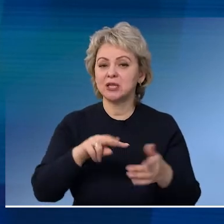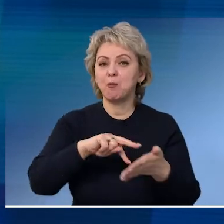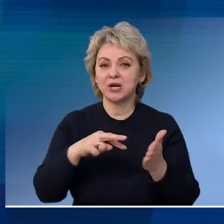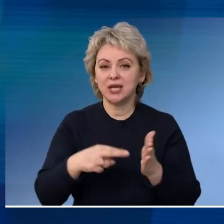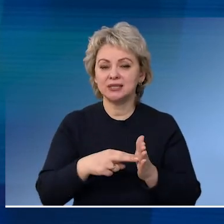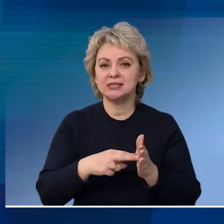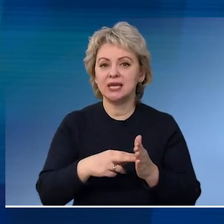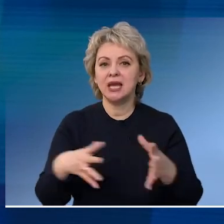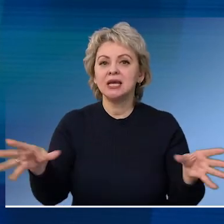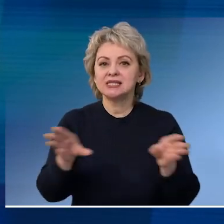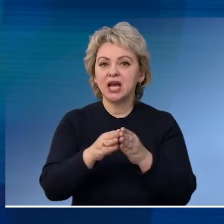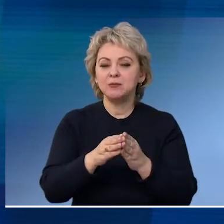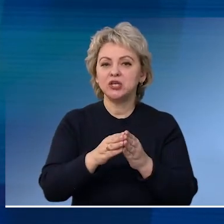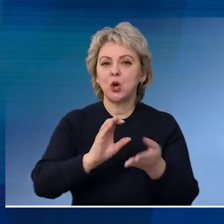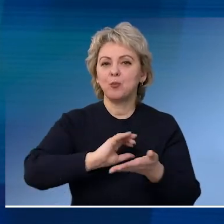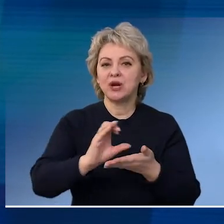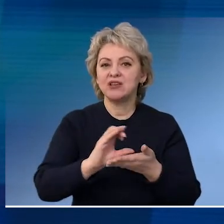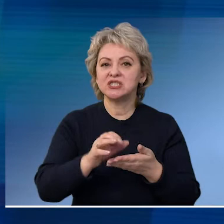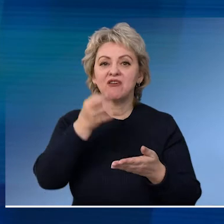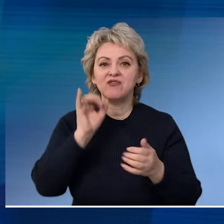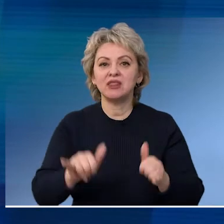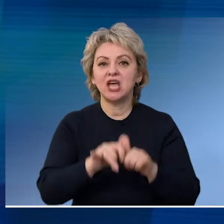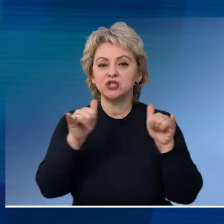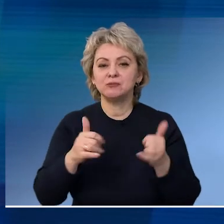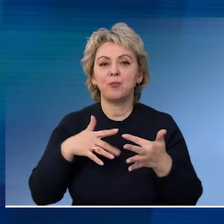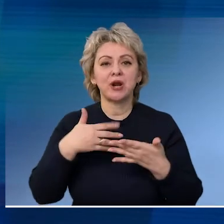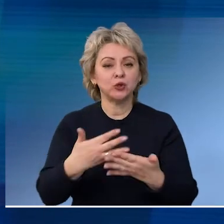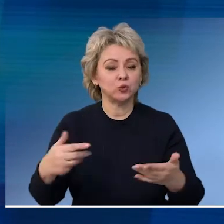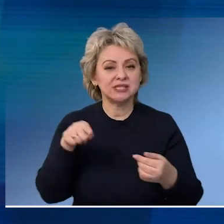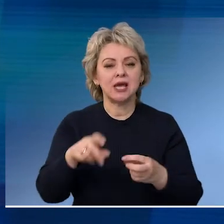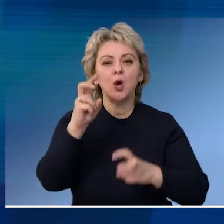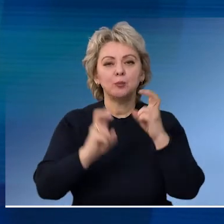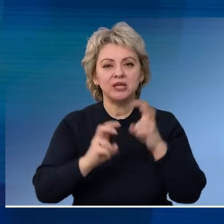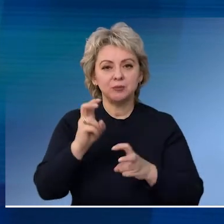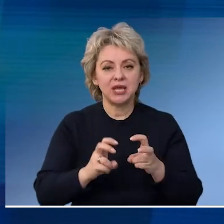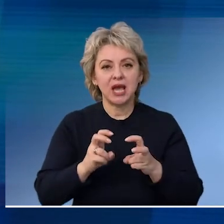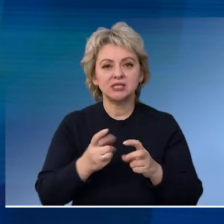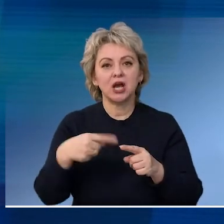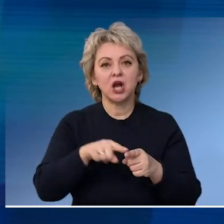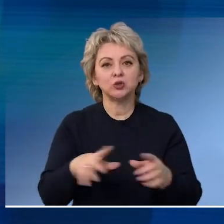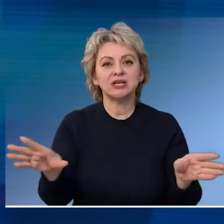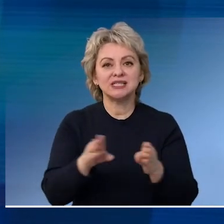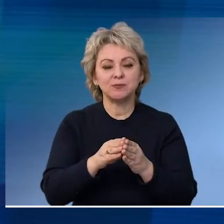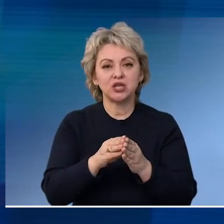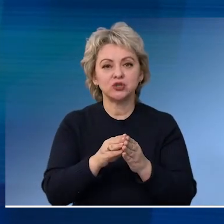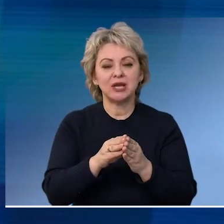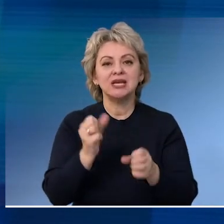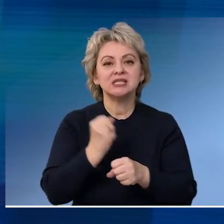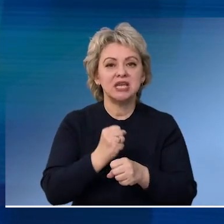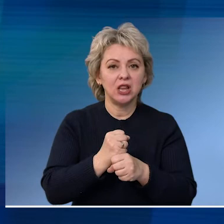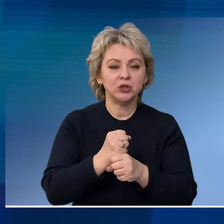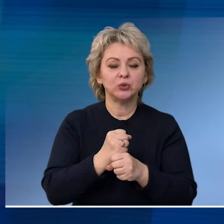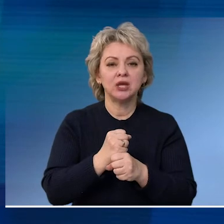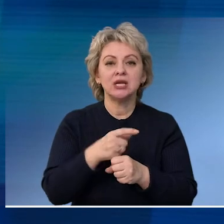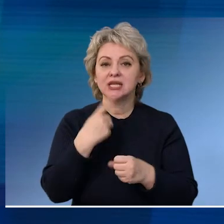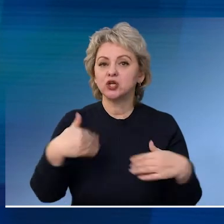этом проекте скооперированы производители винодельческой продукции, предприятия, которые смежные